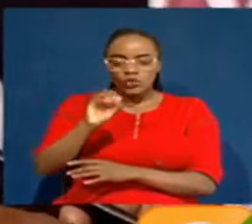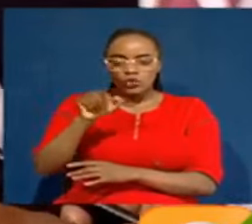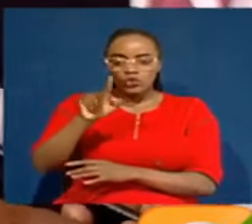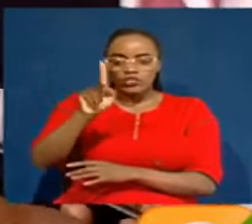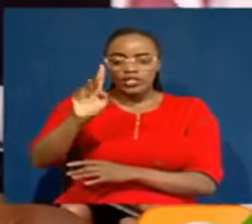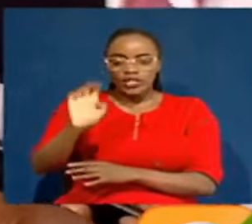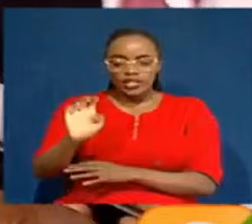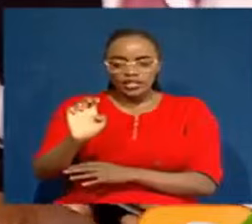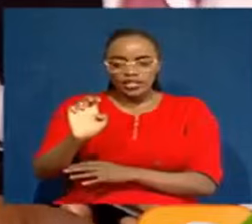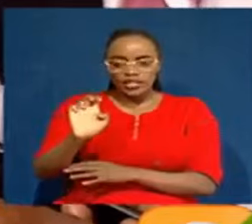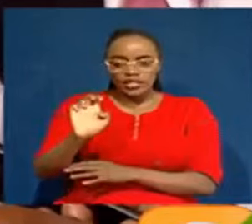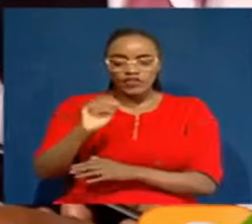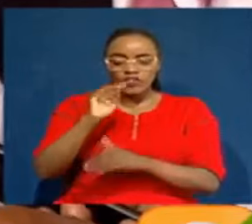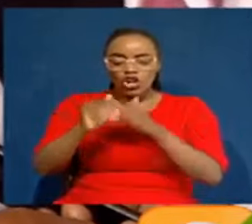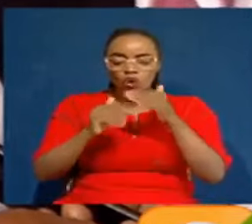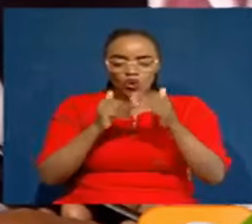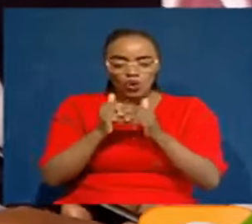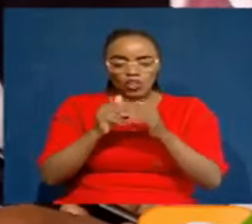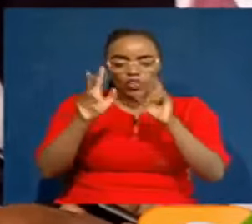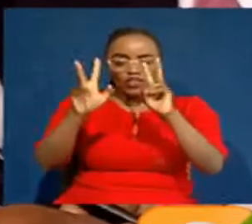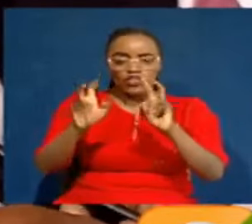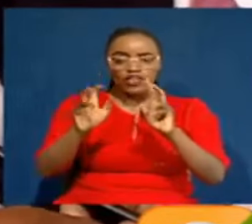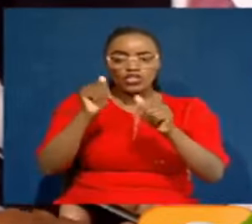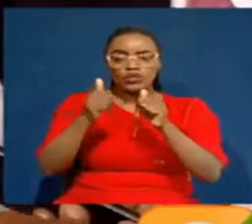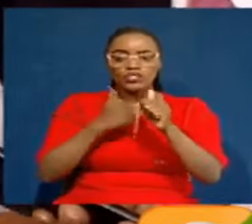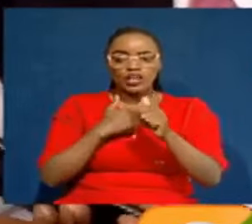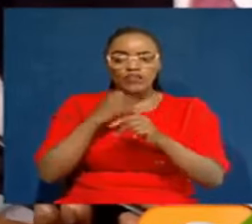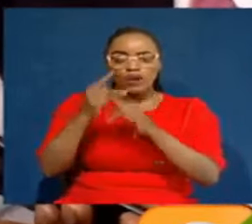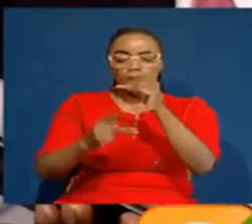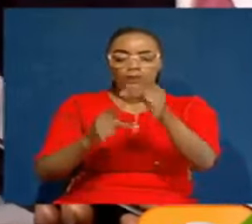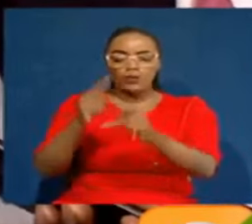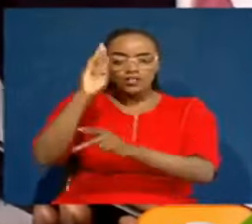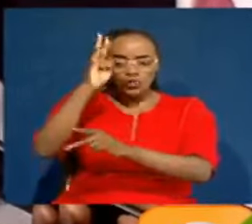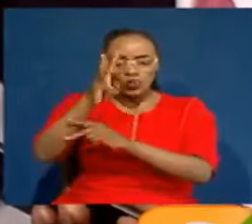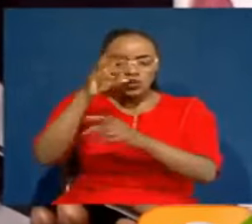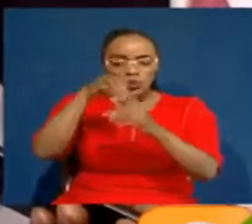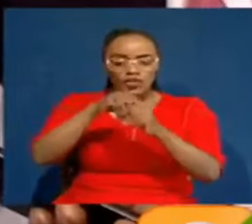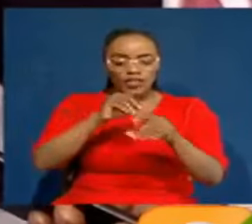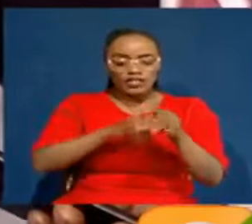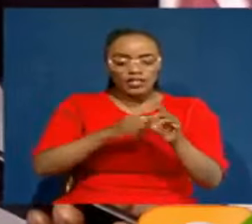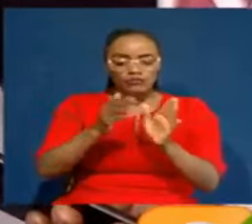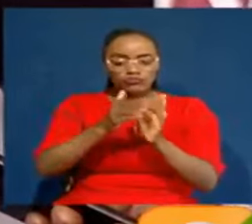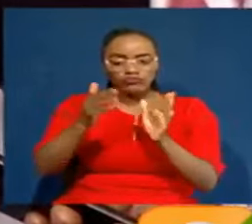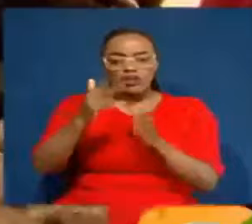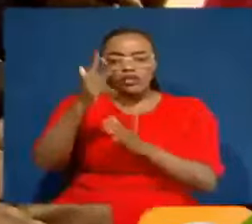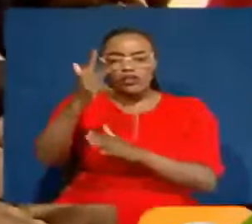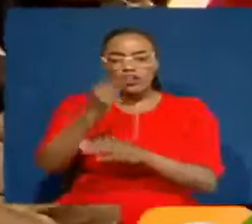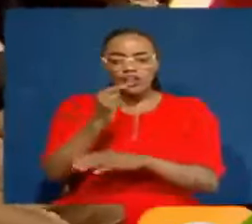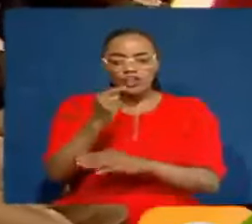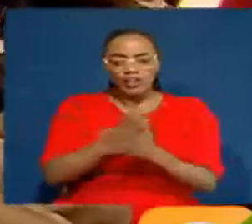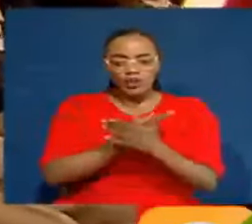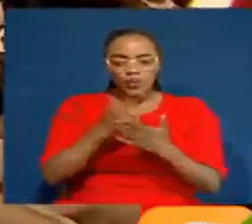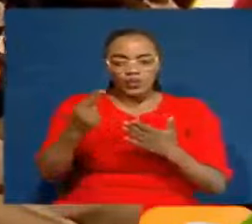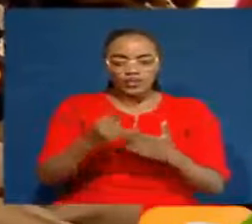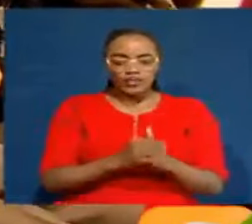www.hef.co.ke. All the issues will be processed within a period of 3 weeks.